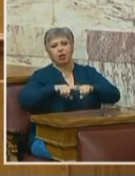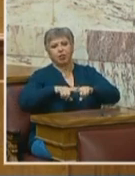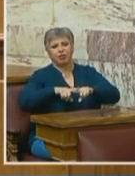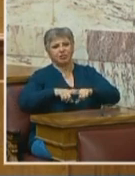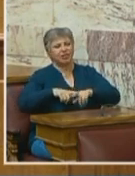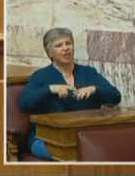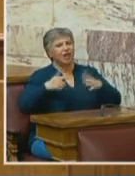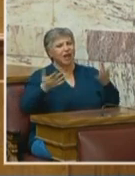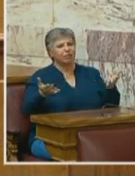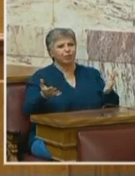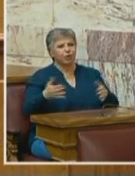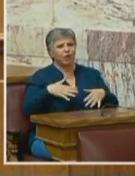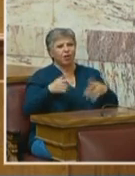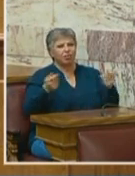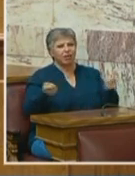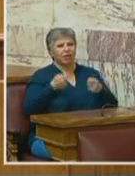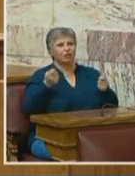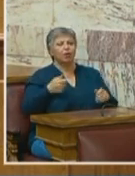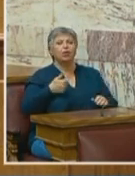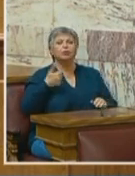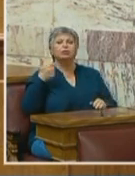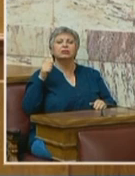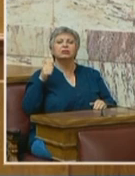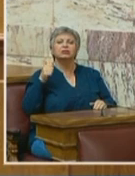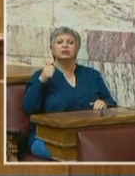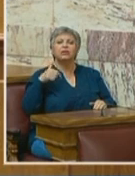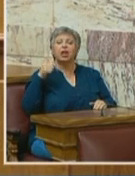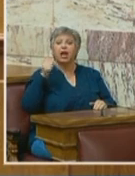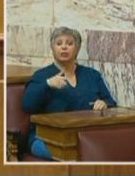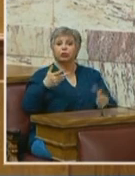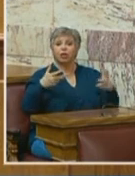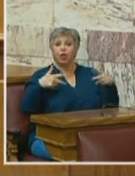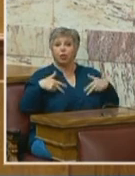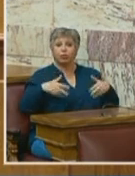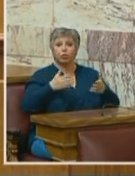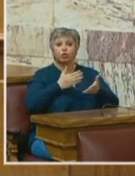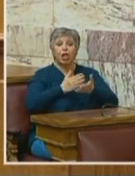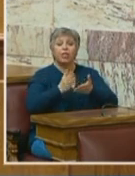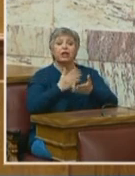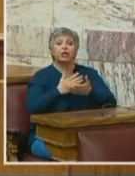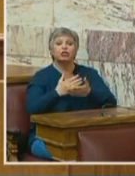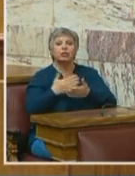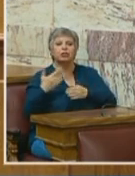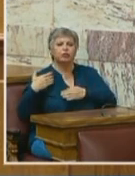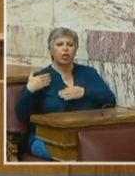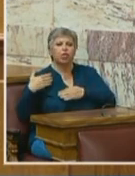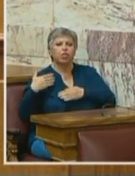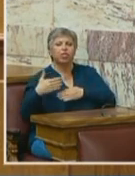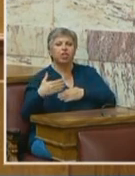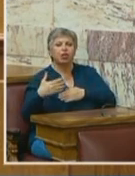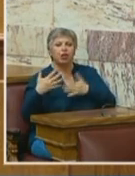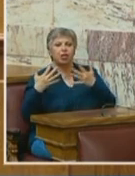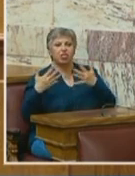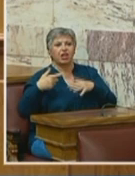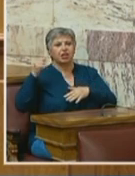χθεσινό, ο Υπουργός Δικαιοσύνης με 10 μέρες καθυστέρηση έσπευσε να ενημερώσει τη Βουλή ότι οι μηνύσεις των